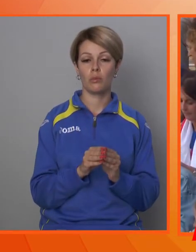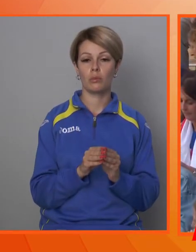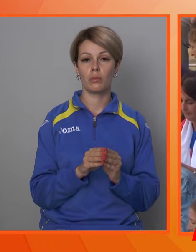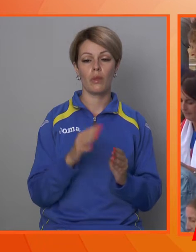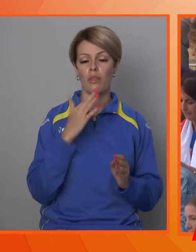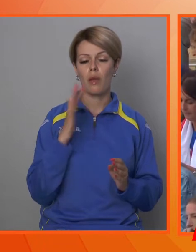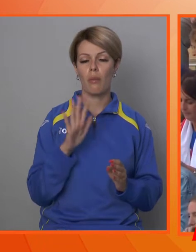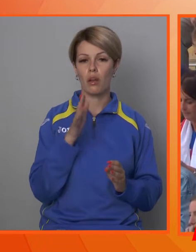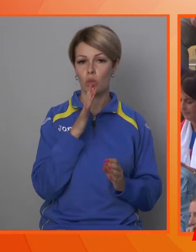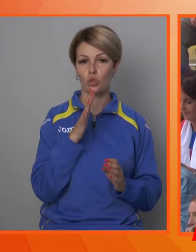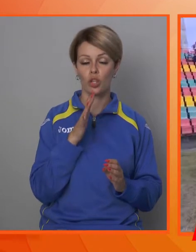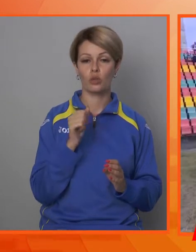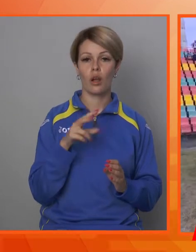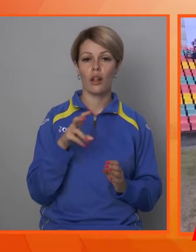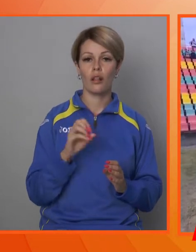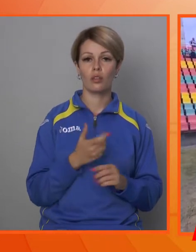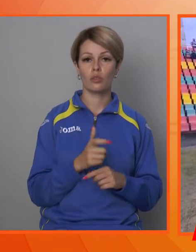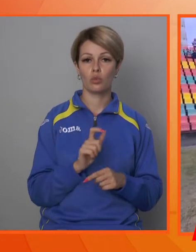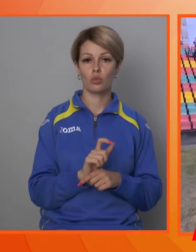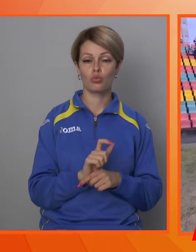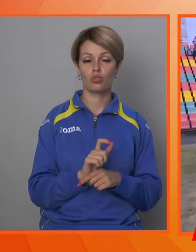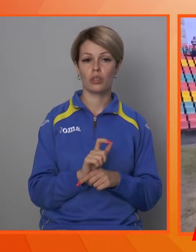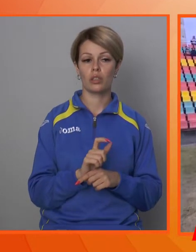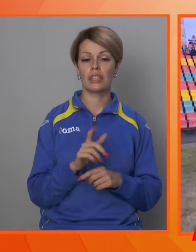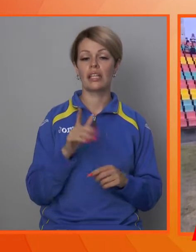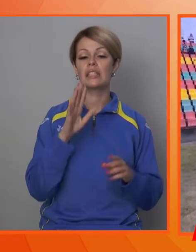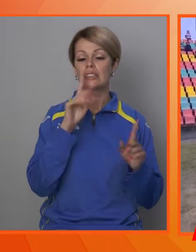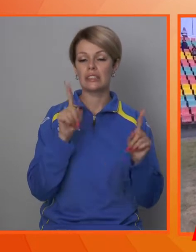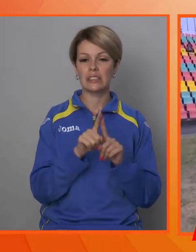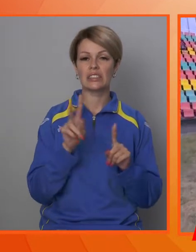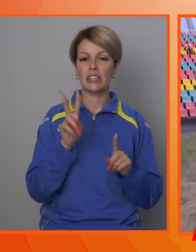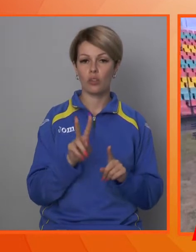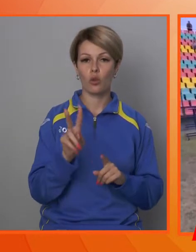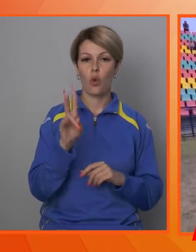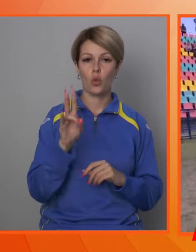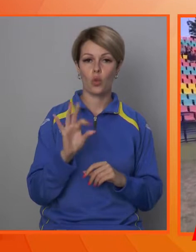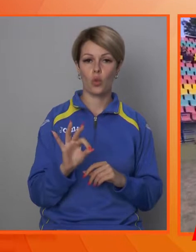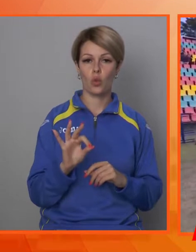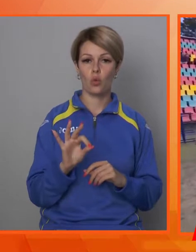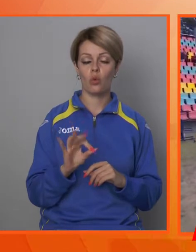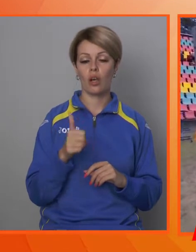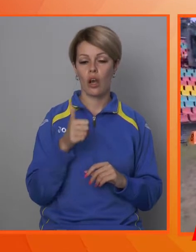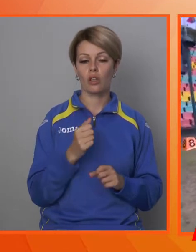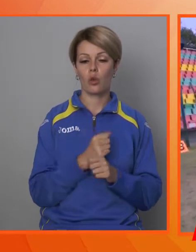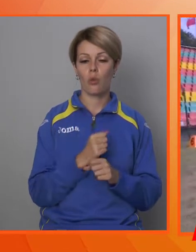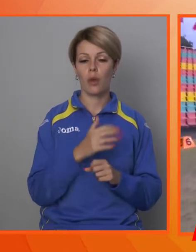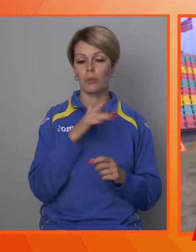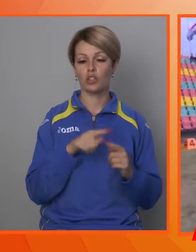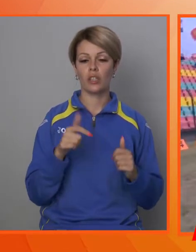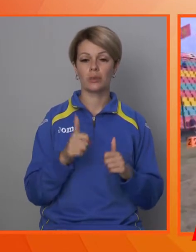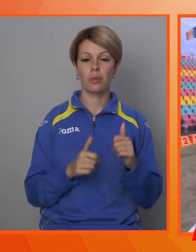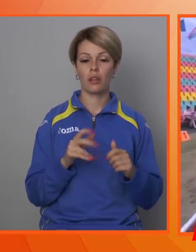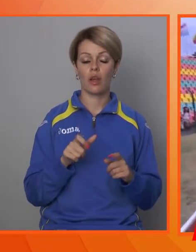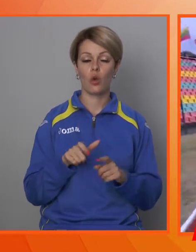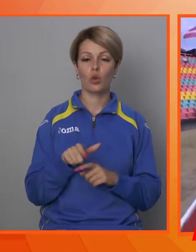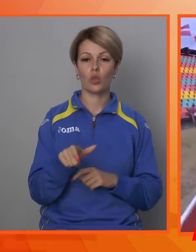багато часу, але вже дуже так синхронно і все гарно роблять під час тренувань на